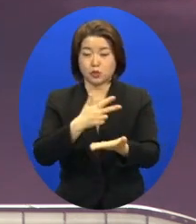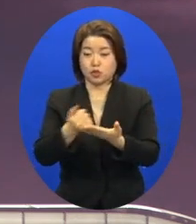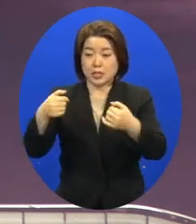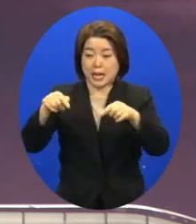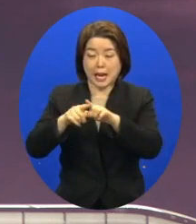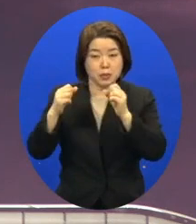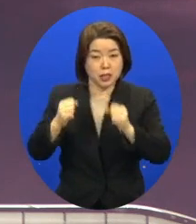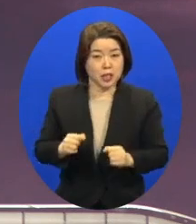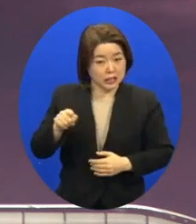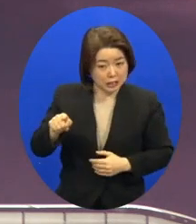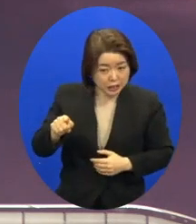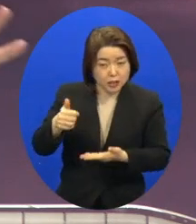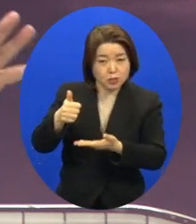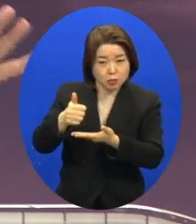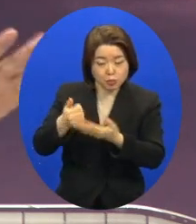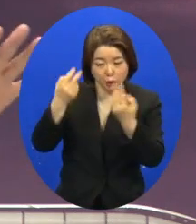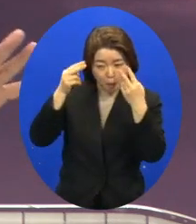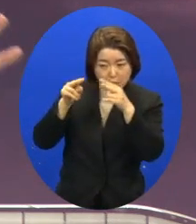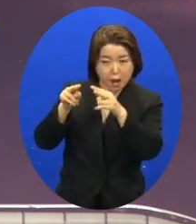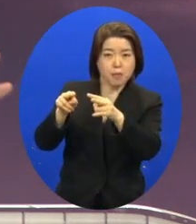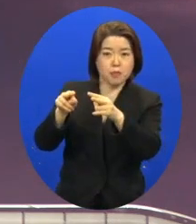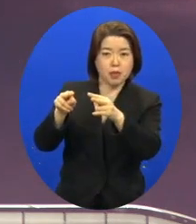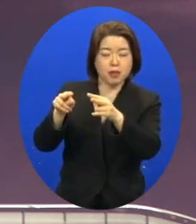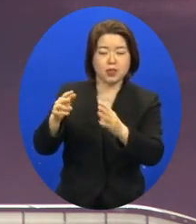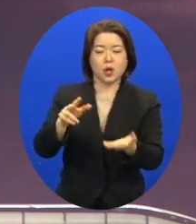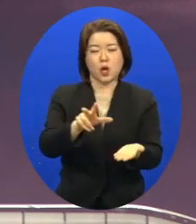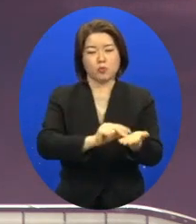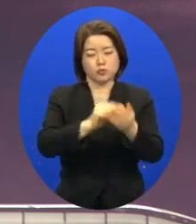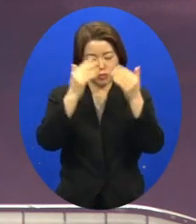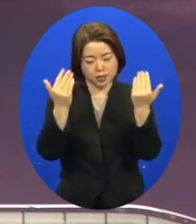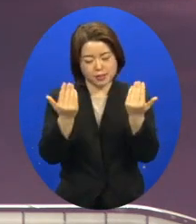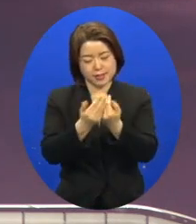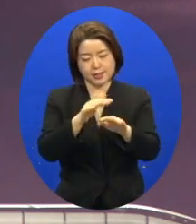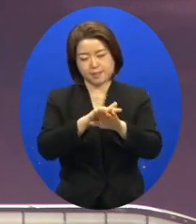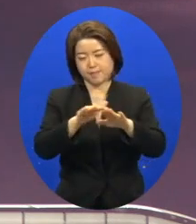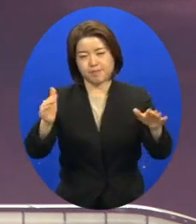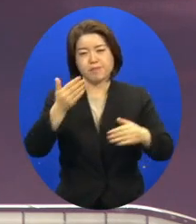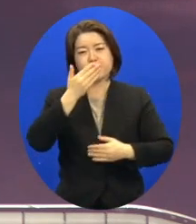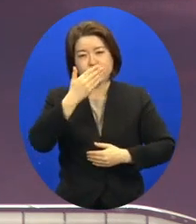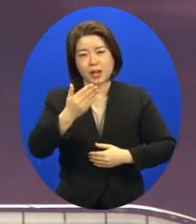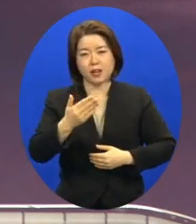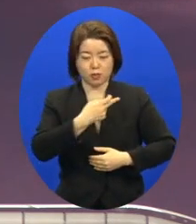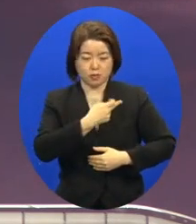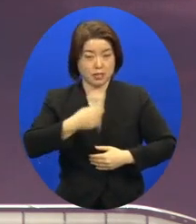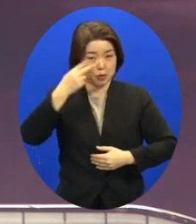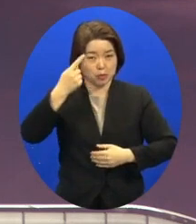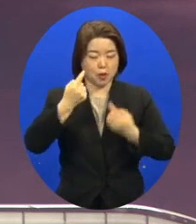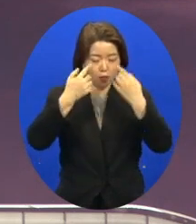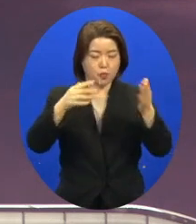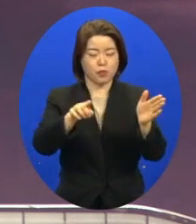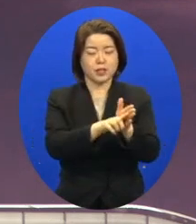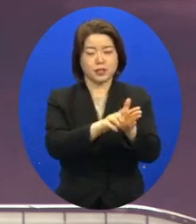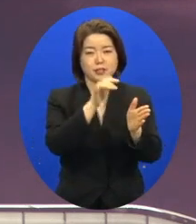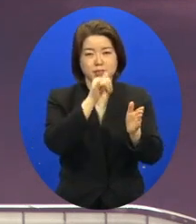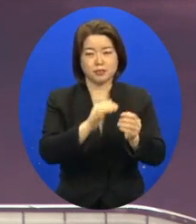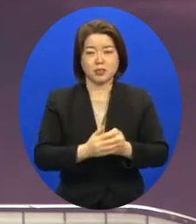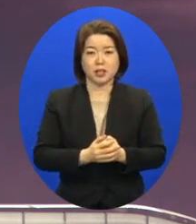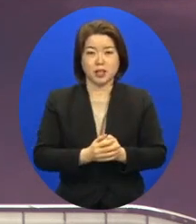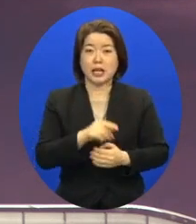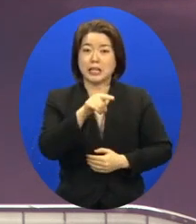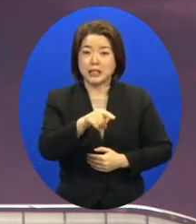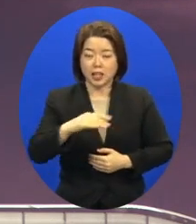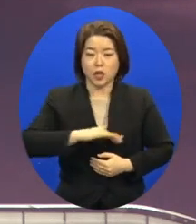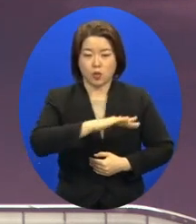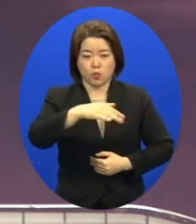주님만 바라보면 문제가 다 해결될 수 있다고 사도 바울은 확신했습니다. 이것이 바로 우리들에게도